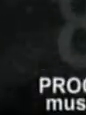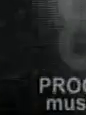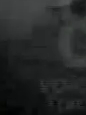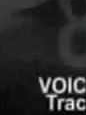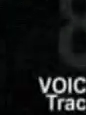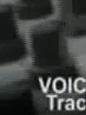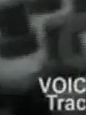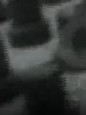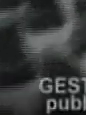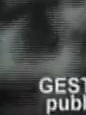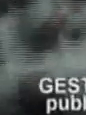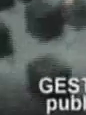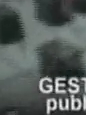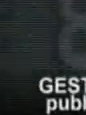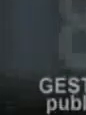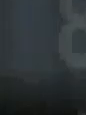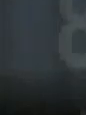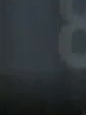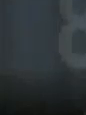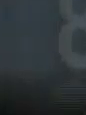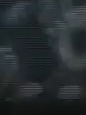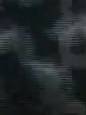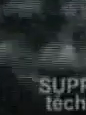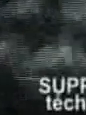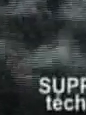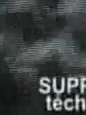Programmation musicale, voice track, gestion publicitaire. Nyota